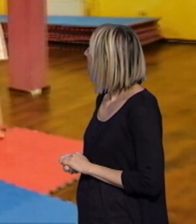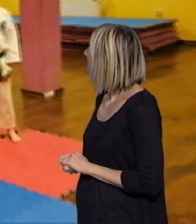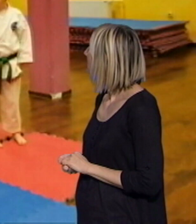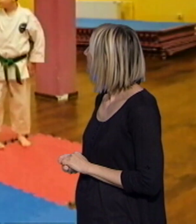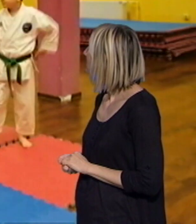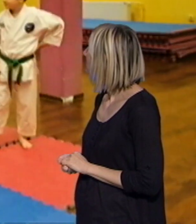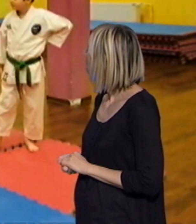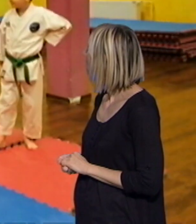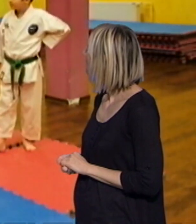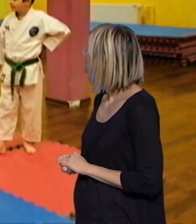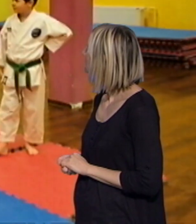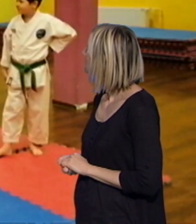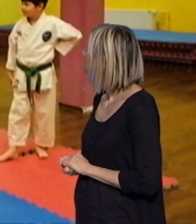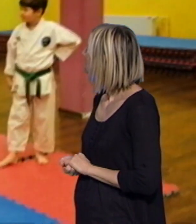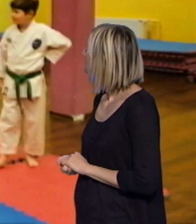malo mene